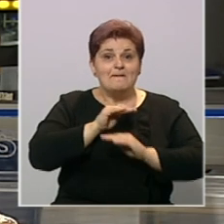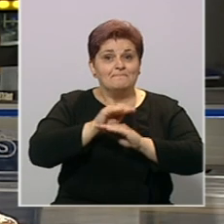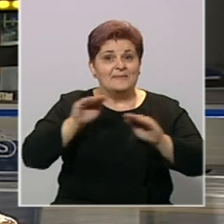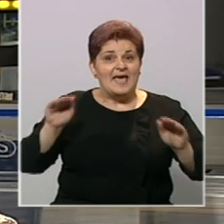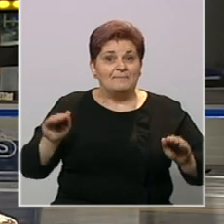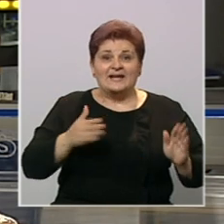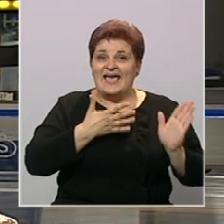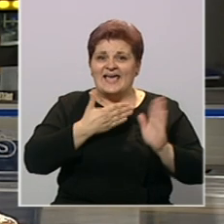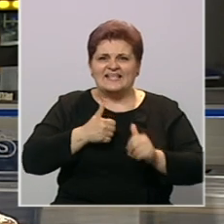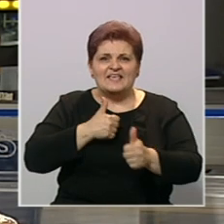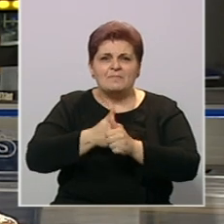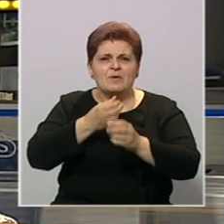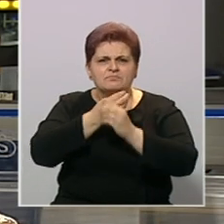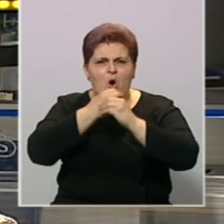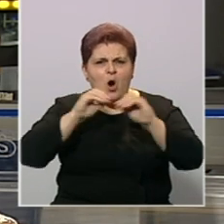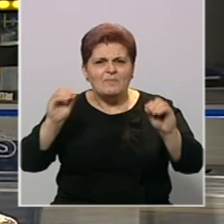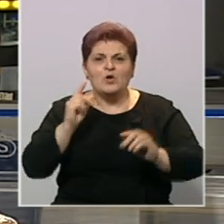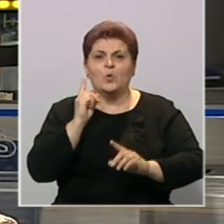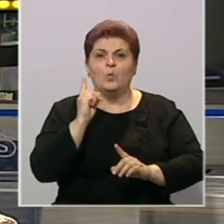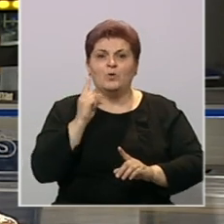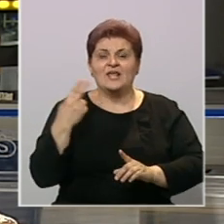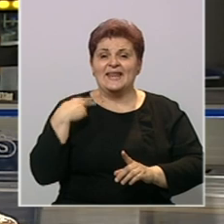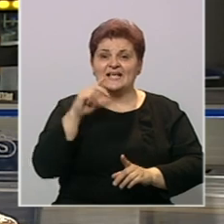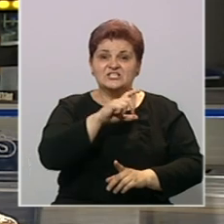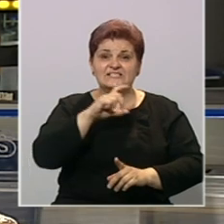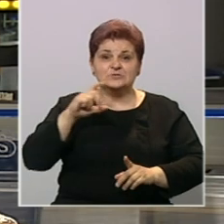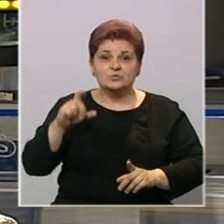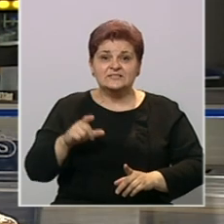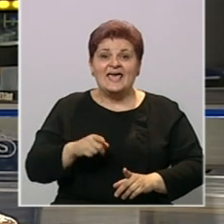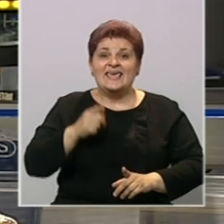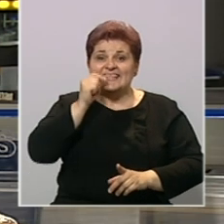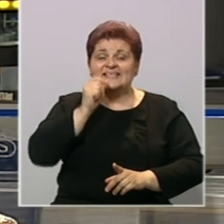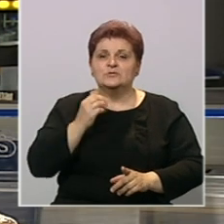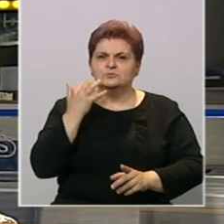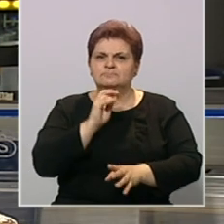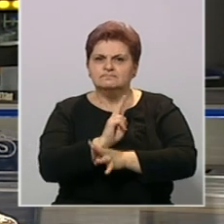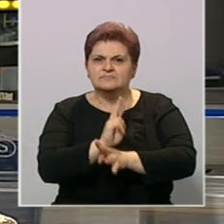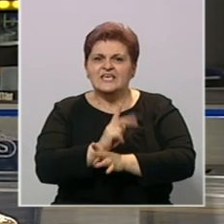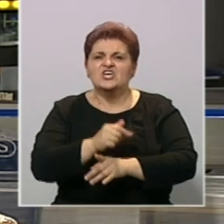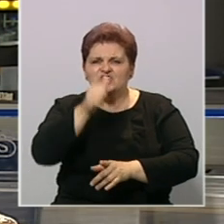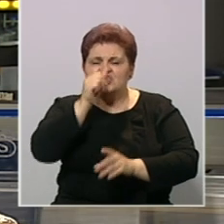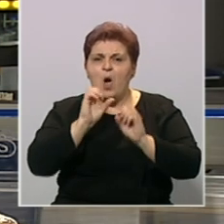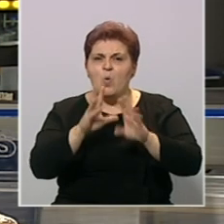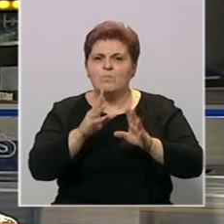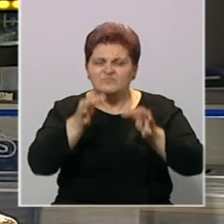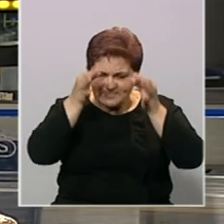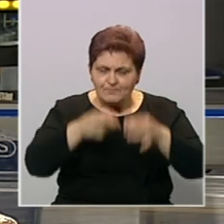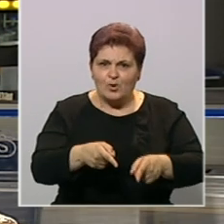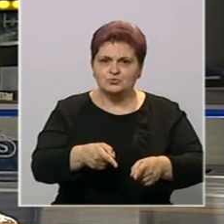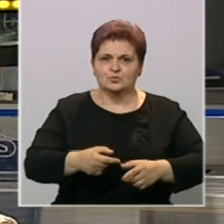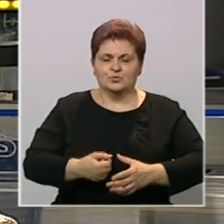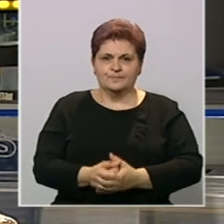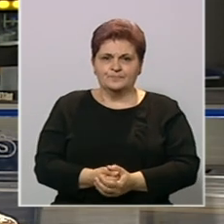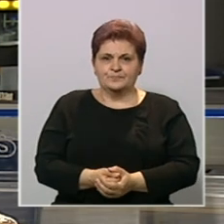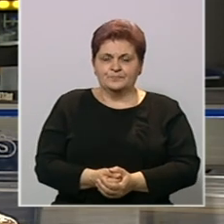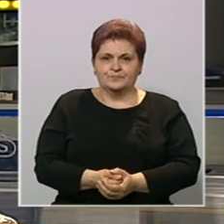Preporuka je da se redovno prate obavještenja i upozorenja nadležnih institucija i da se ljudi pridržavaju datih uputstava.